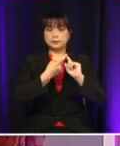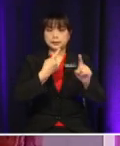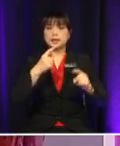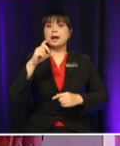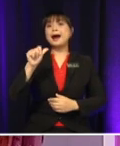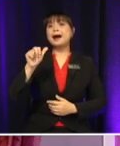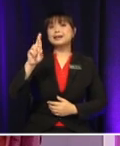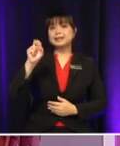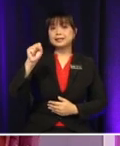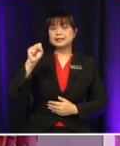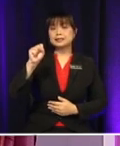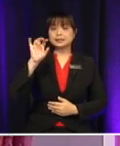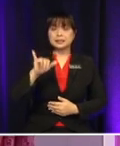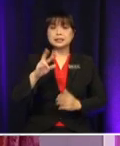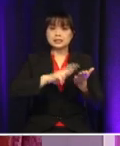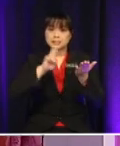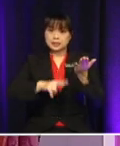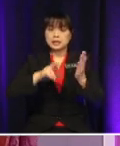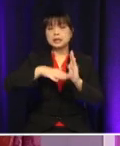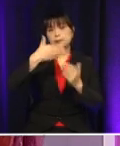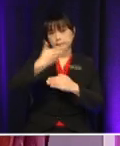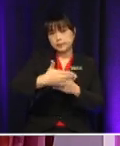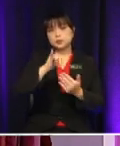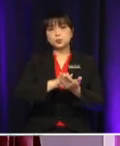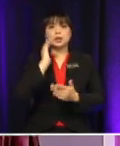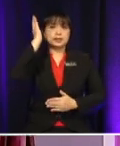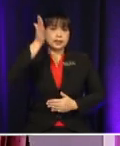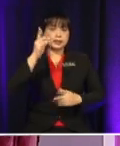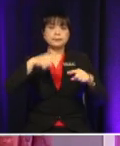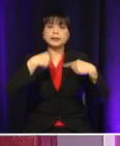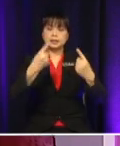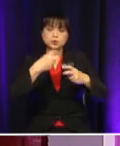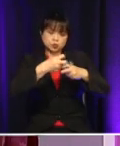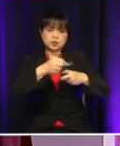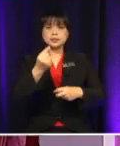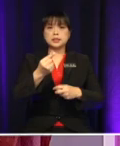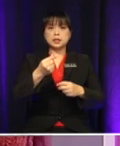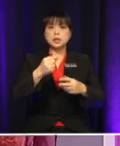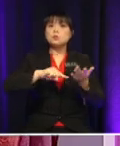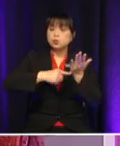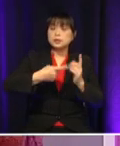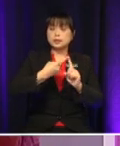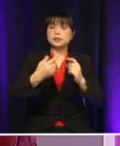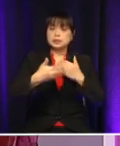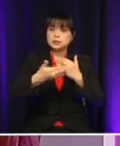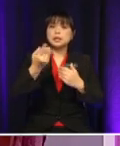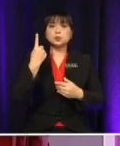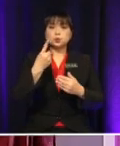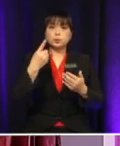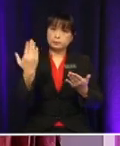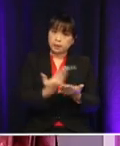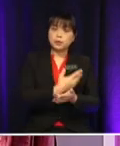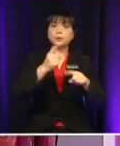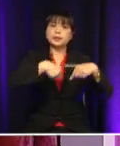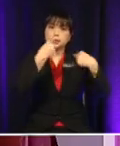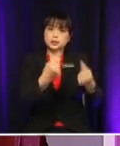akan pergi kepada Aras yang lebih tinggi so ini adalah Aras pengetahuan di mana murid anda tahu Apabila